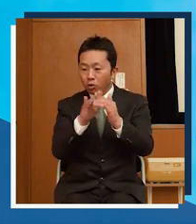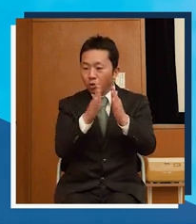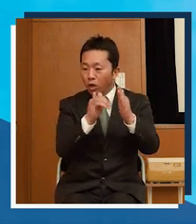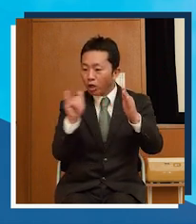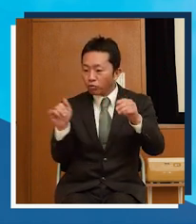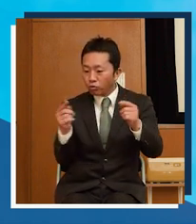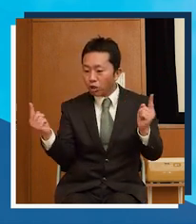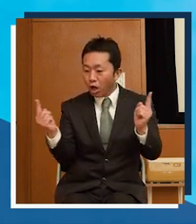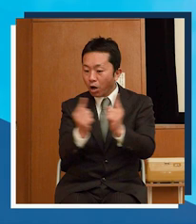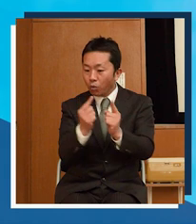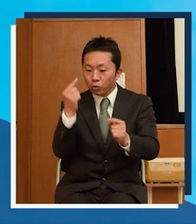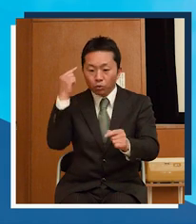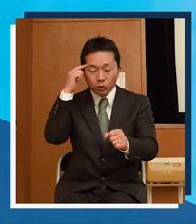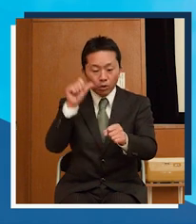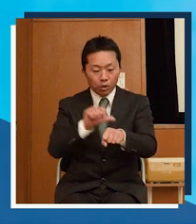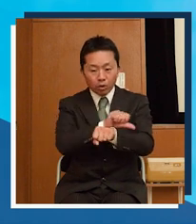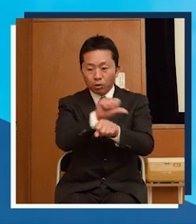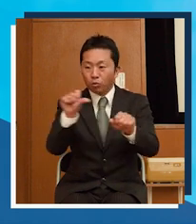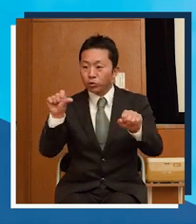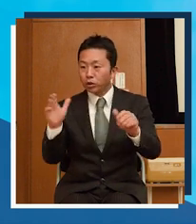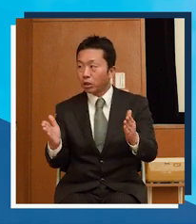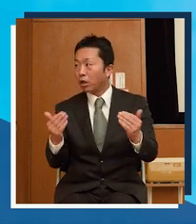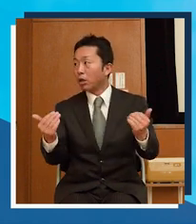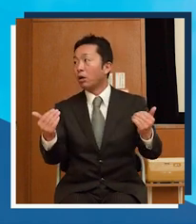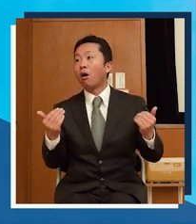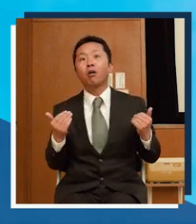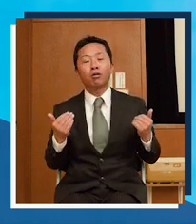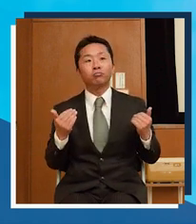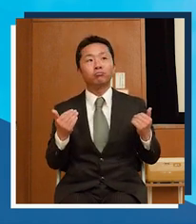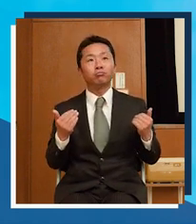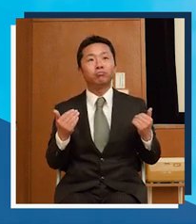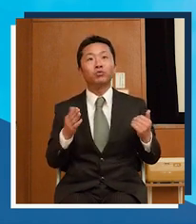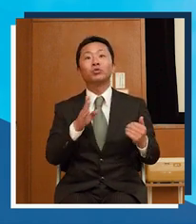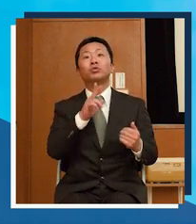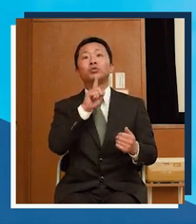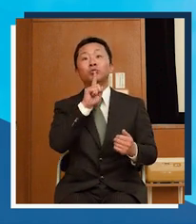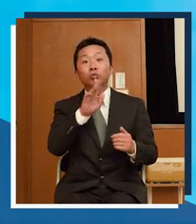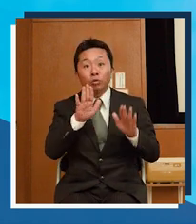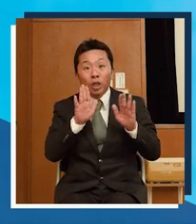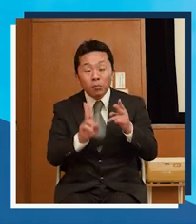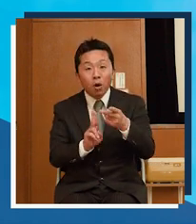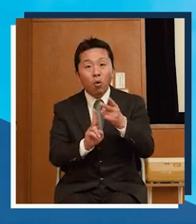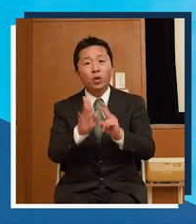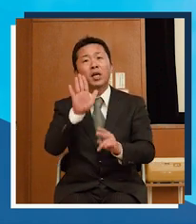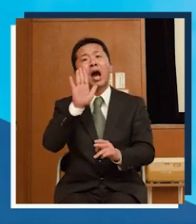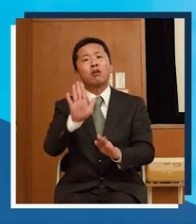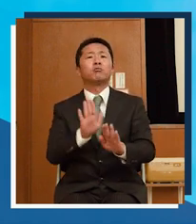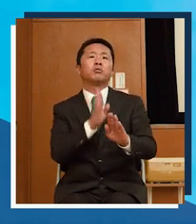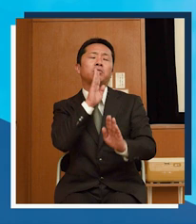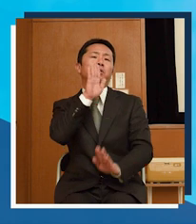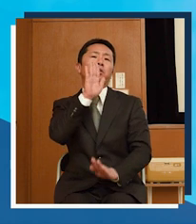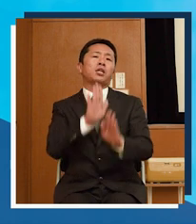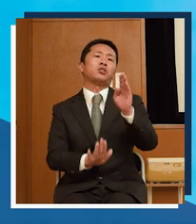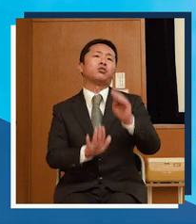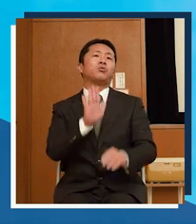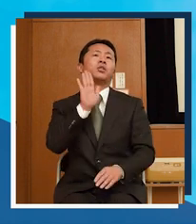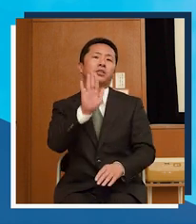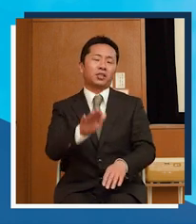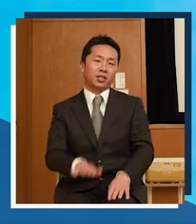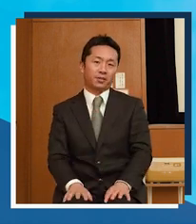もしかしたら5時間ぐらいかかるかもしれないという状況が今沖縄にあるっていうことです本当に2日間ぐらい筋肉痛でし